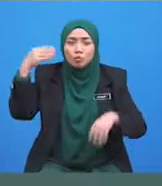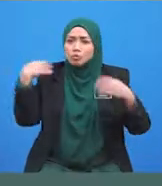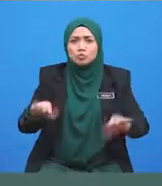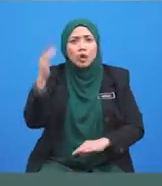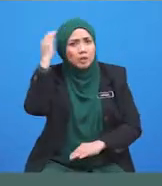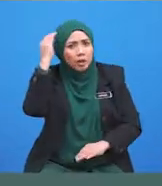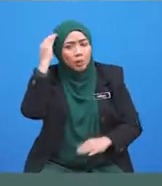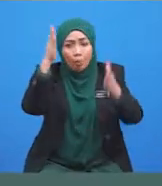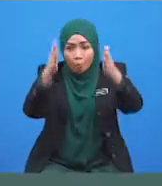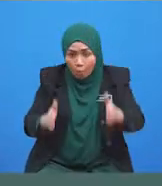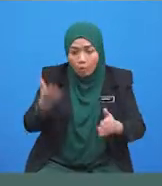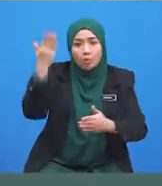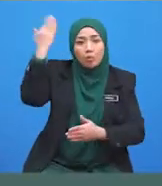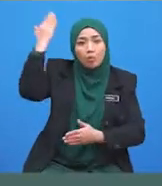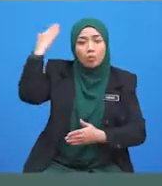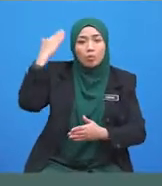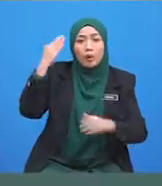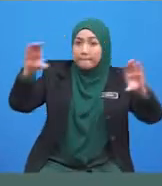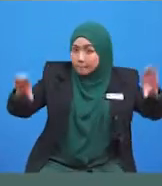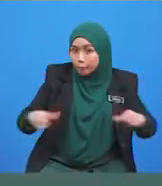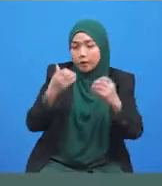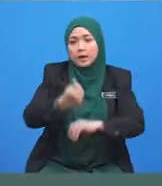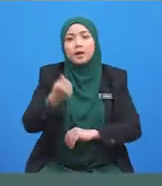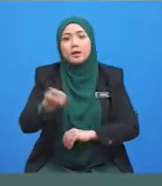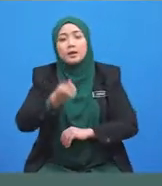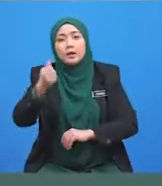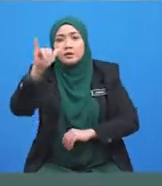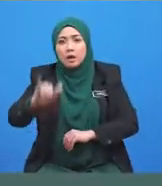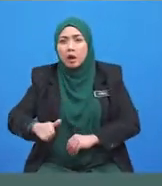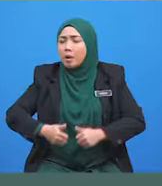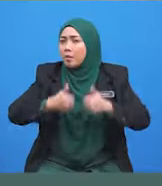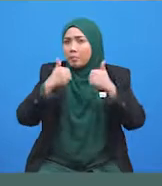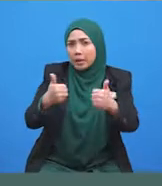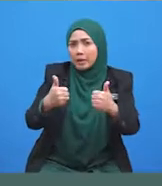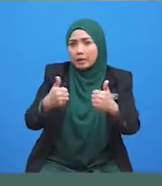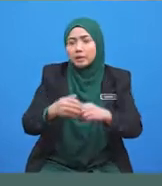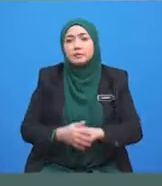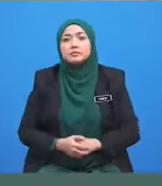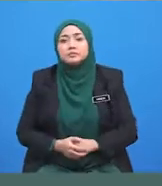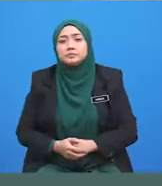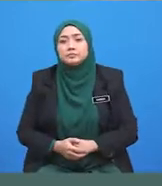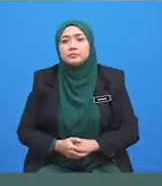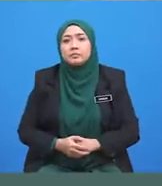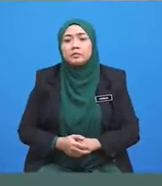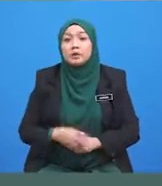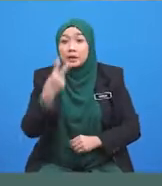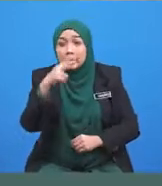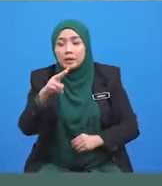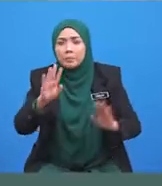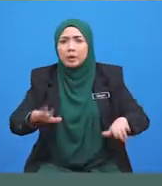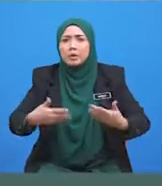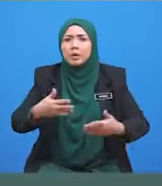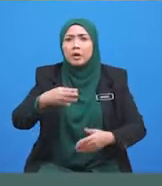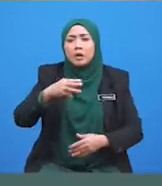yang hebat. Sebelum itu, mari kita susuri mengapa mereka boleh mencipta pelbagai